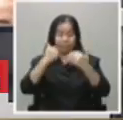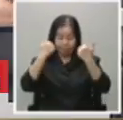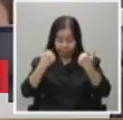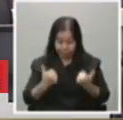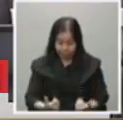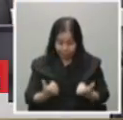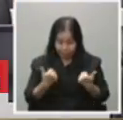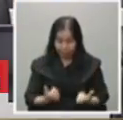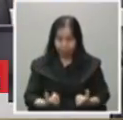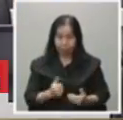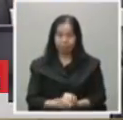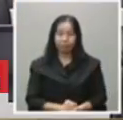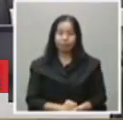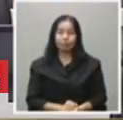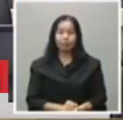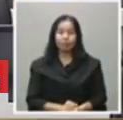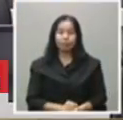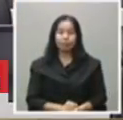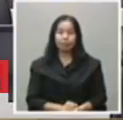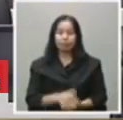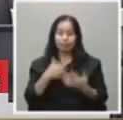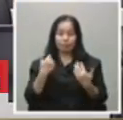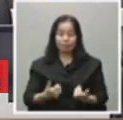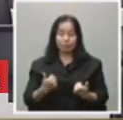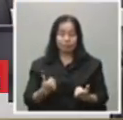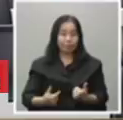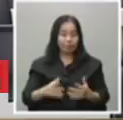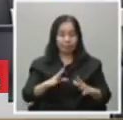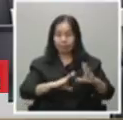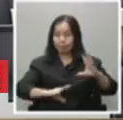งวันนี้เรือหายกันแล้วนะครับ